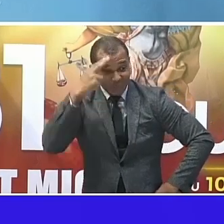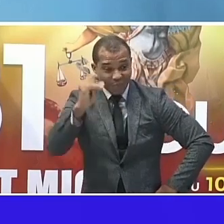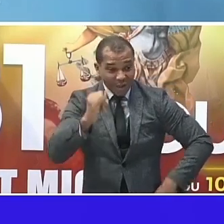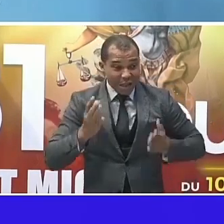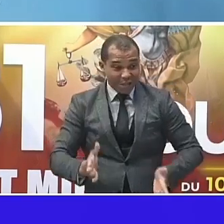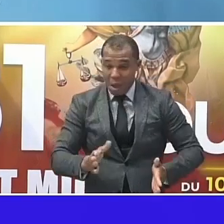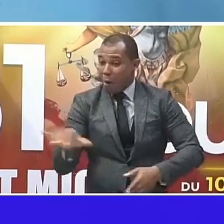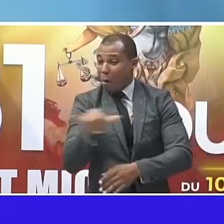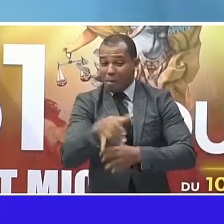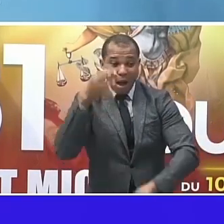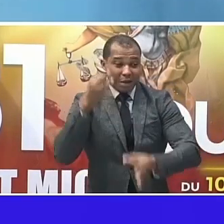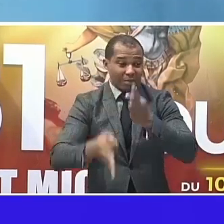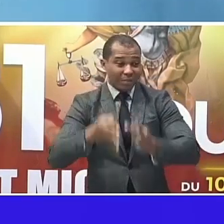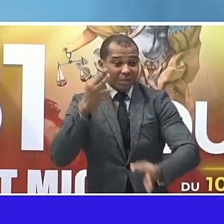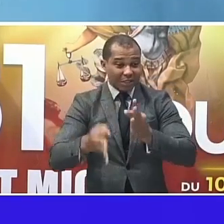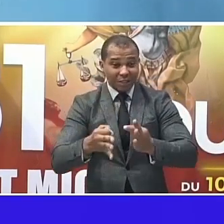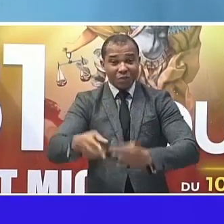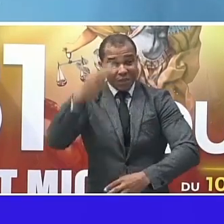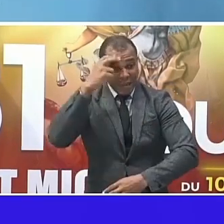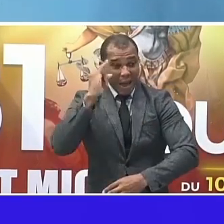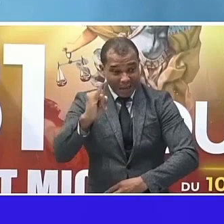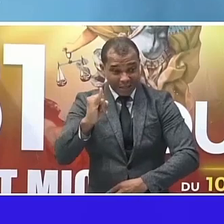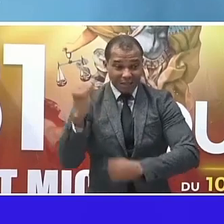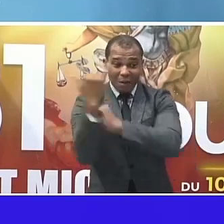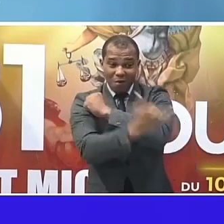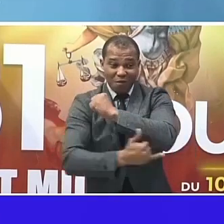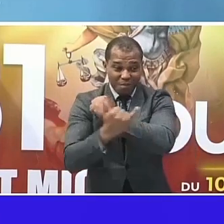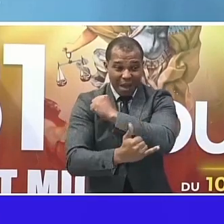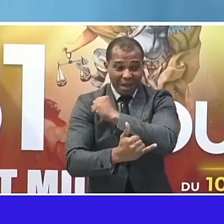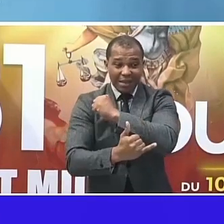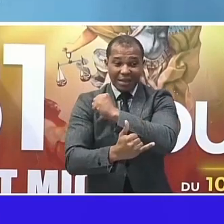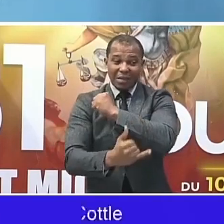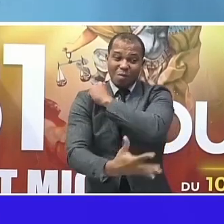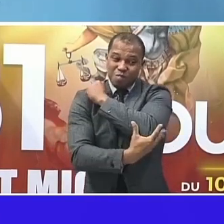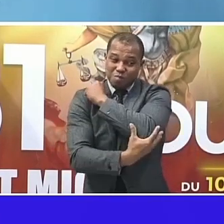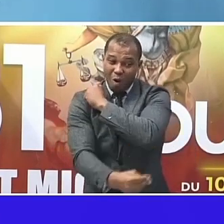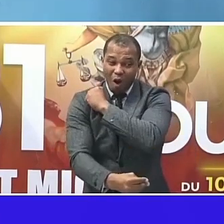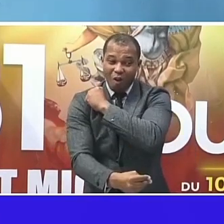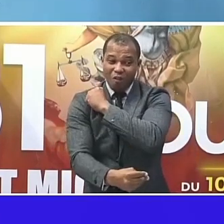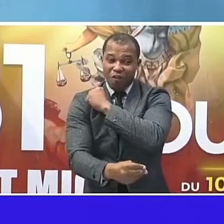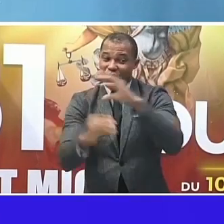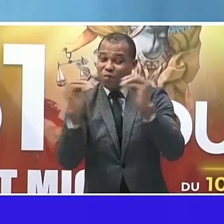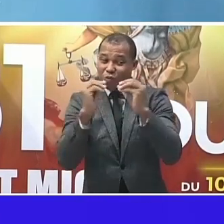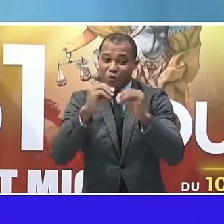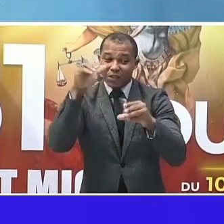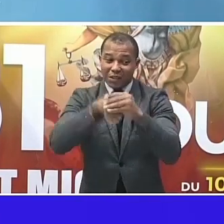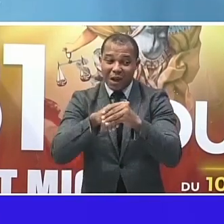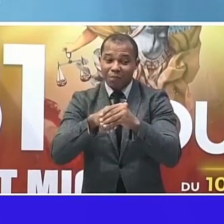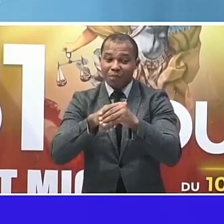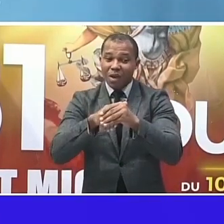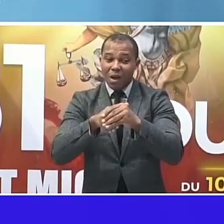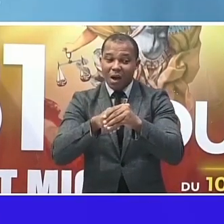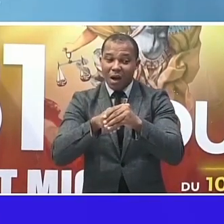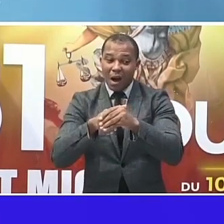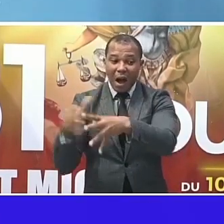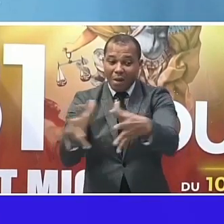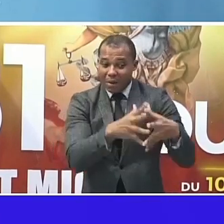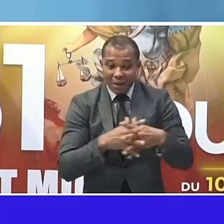qui est pauvre en Amérique là, même si haïtien c'est peuple qui puis méprisé et